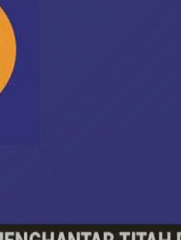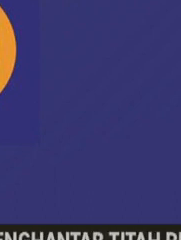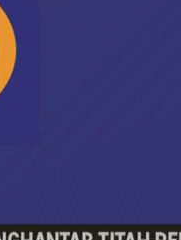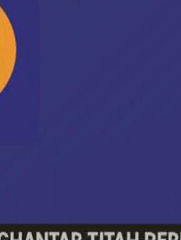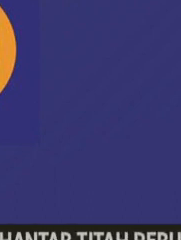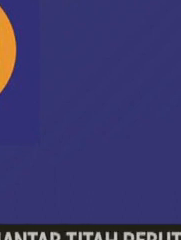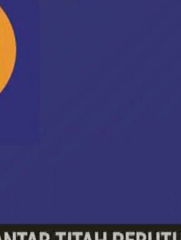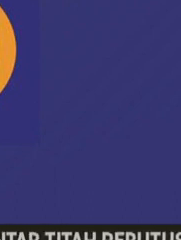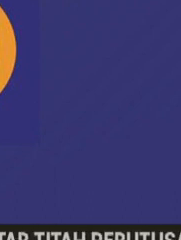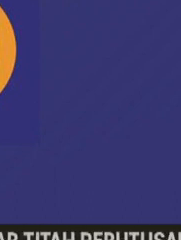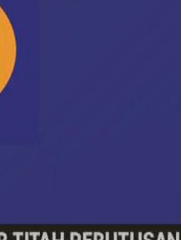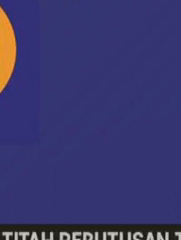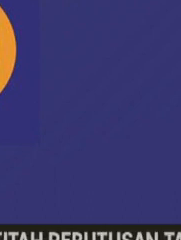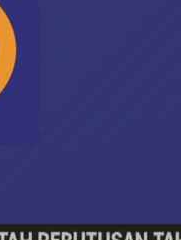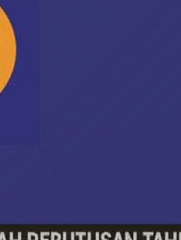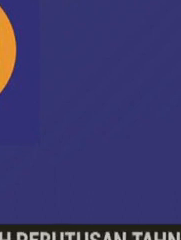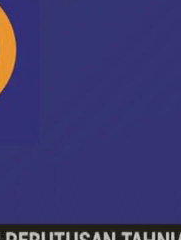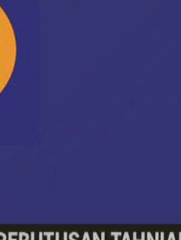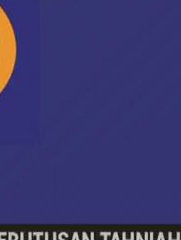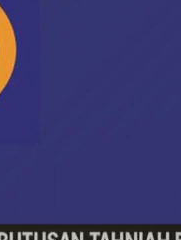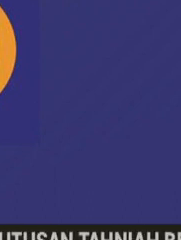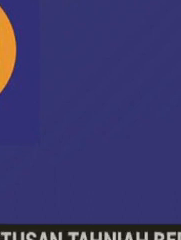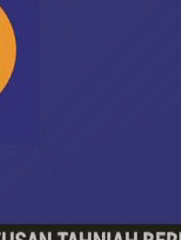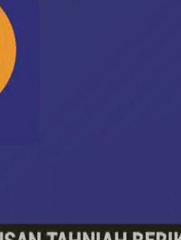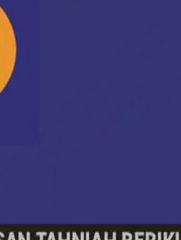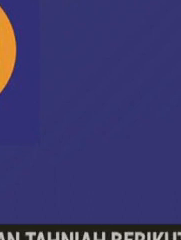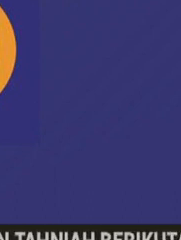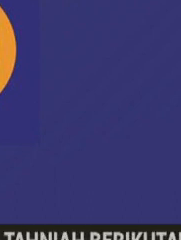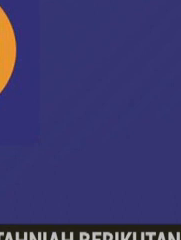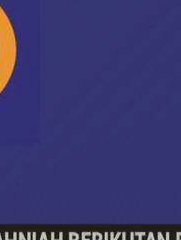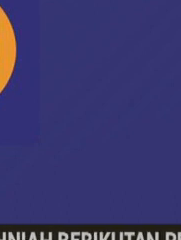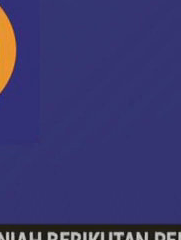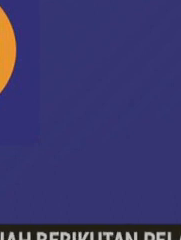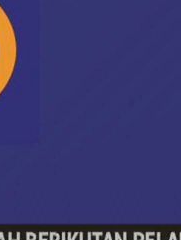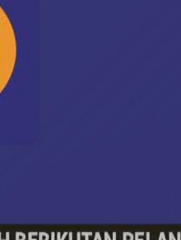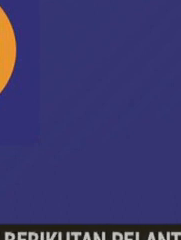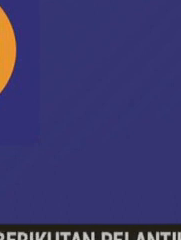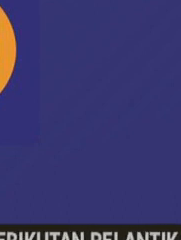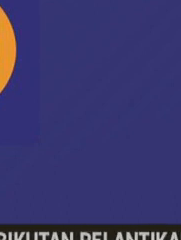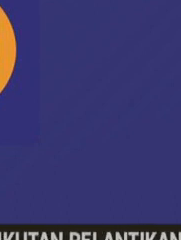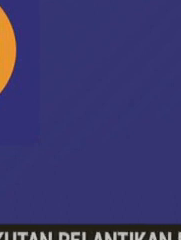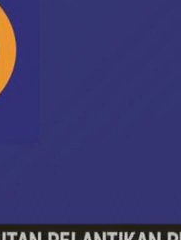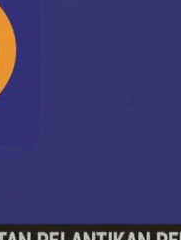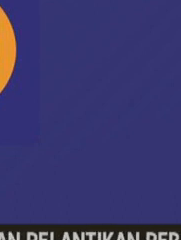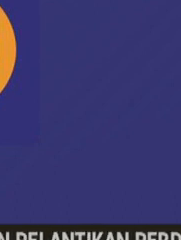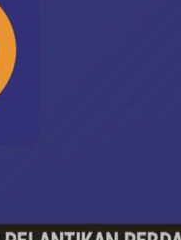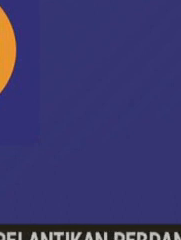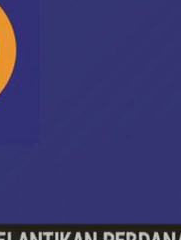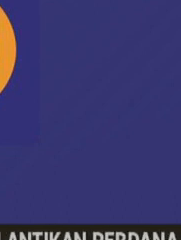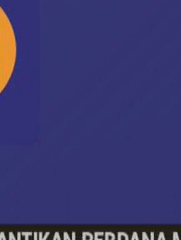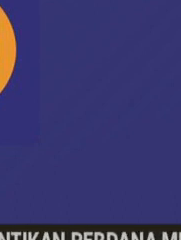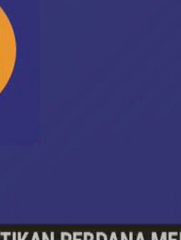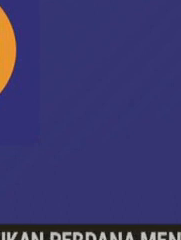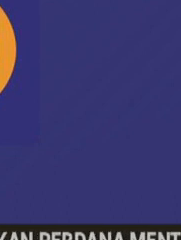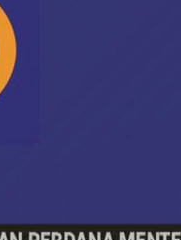85 perpuluhan dua peratus bagi remaja berumur 12 hingga 17 tahun yang mendapat 3 dosis vaksin